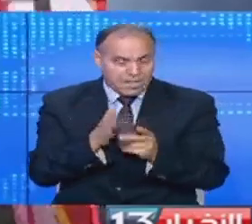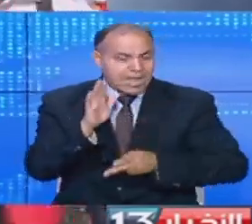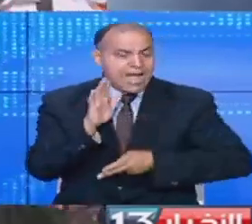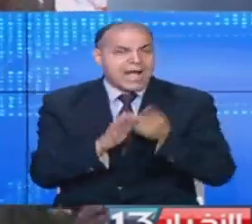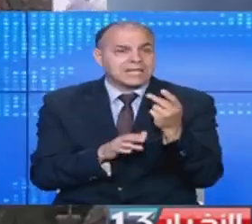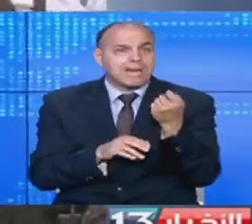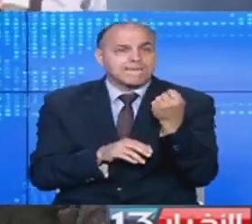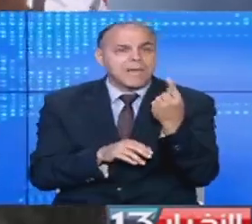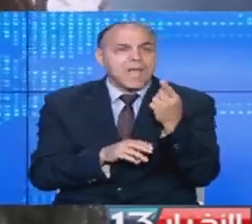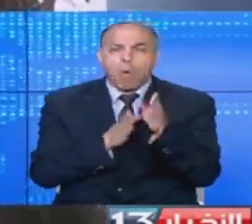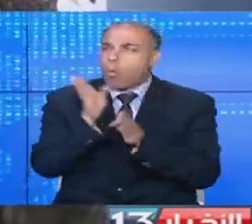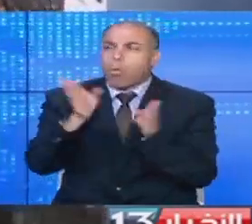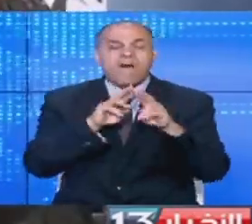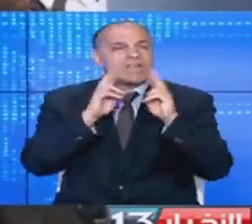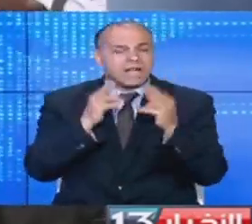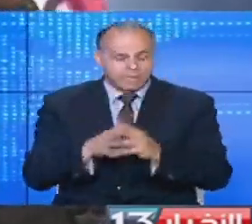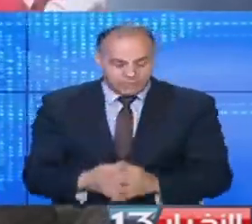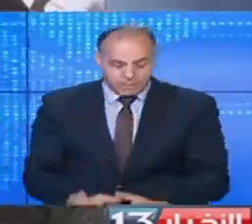من 100 وجهة.